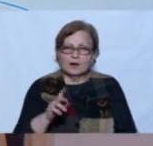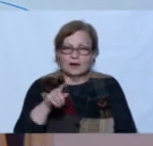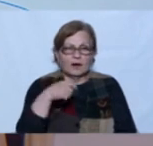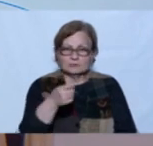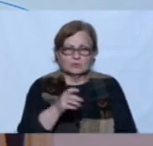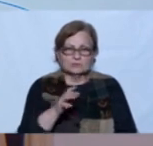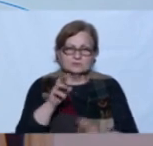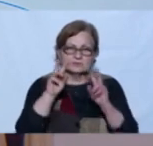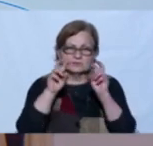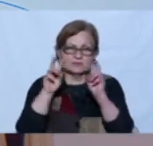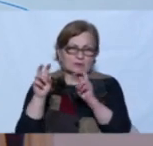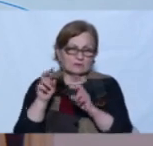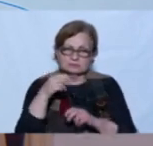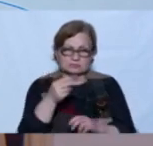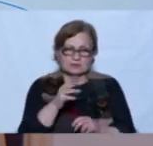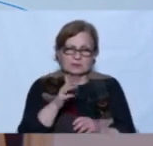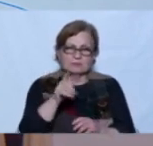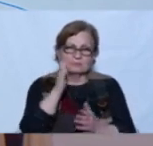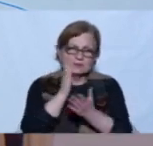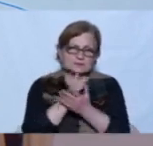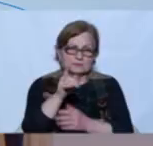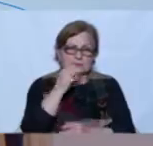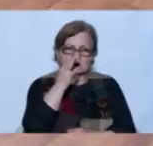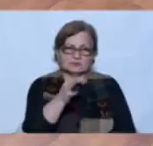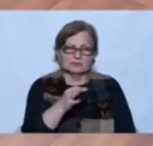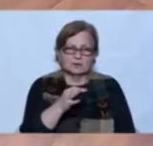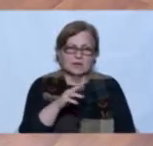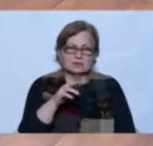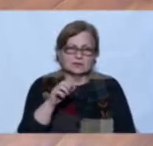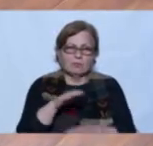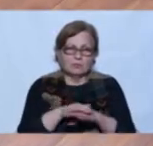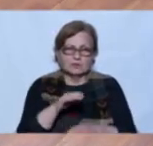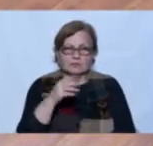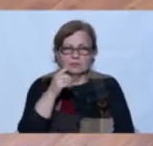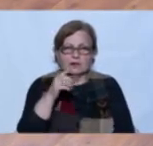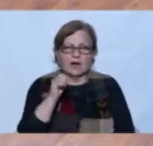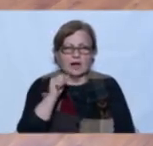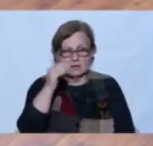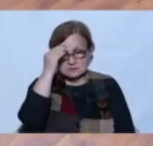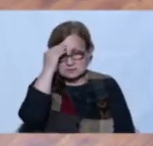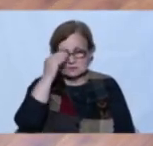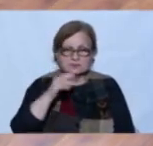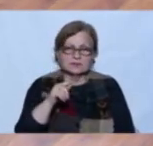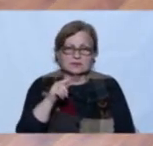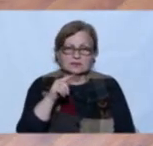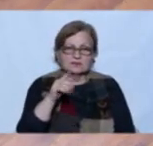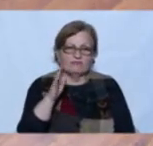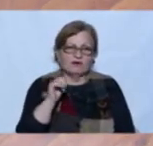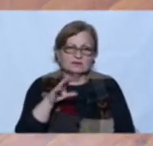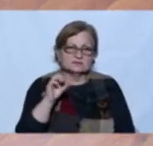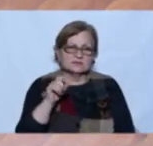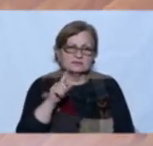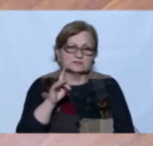არის დებულება, აზრი, თვალსაზრისი. აი, მაგალითად, რომ წაგიკითხოთ ერთ-ერთი